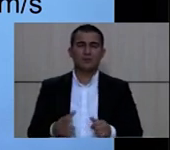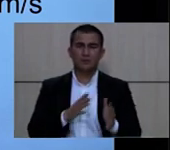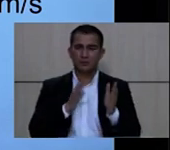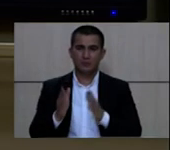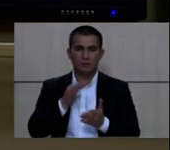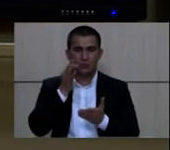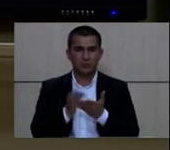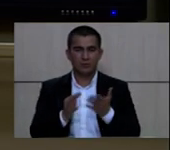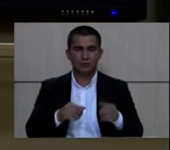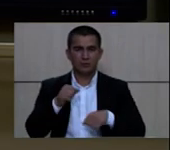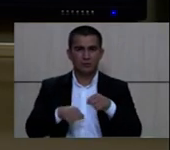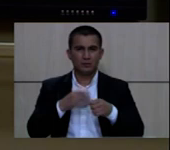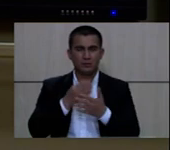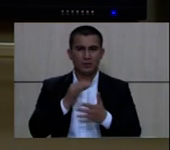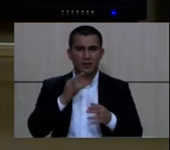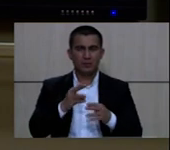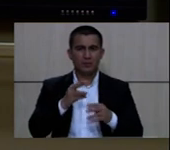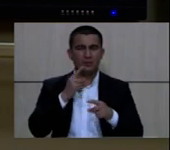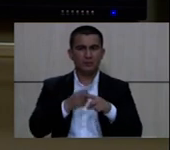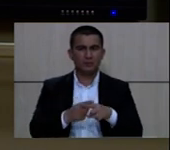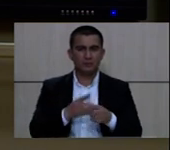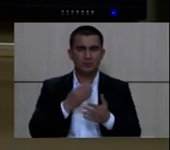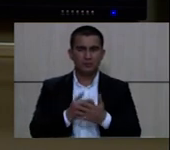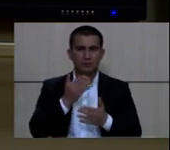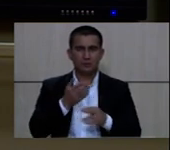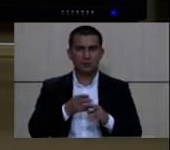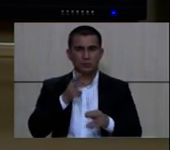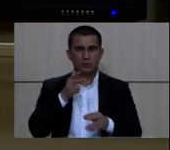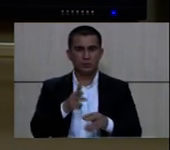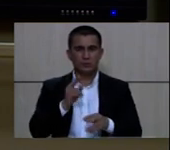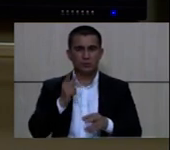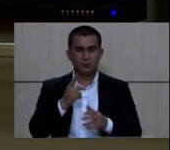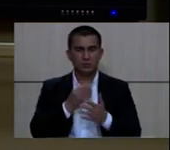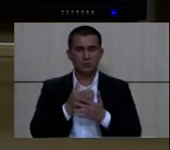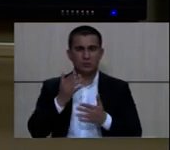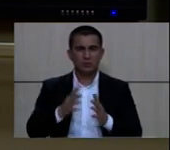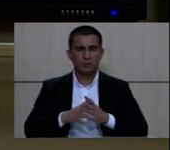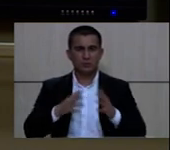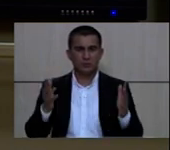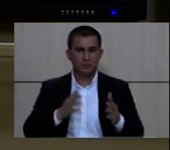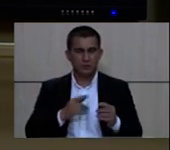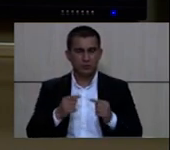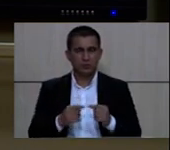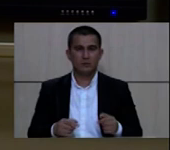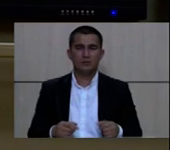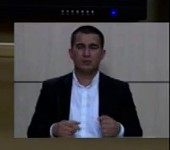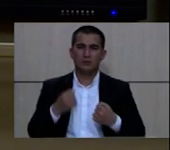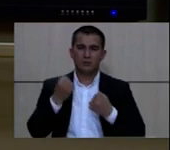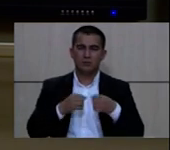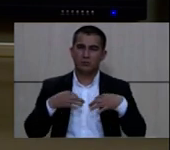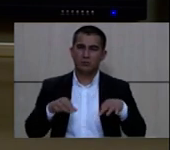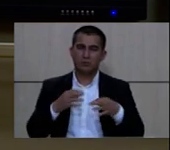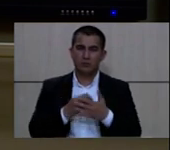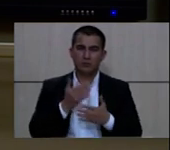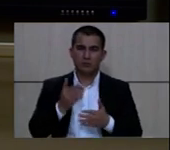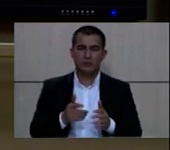javob velosipedning impulsi 3000 kg ko'paytirilgan metr taqsim sekundga teng. Avtomashinaning